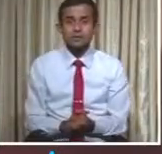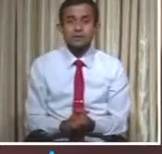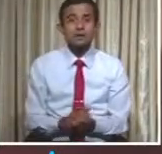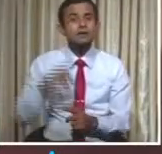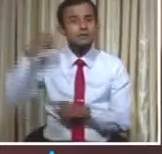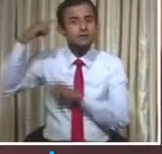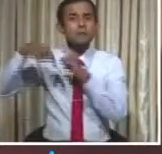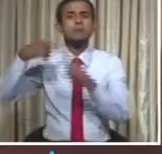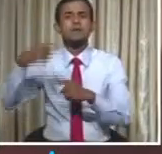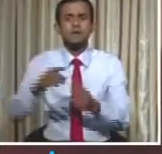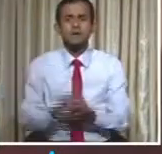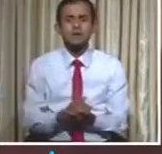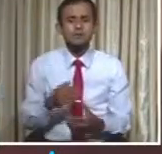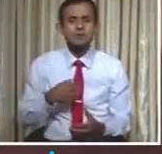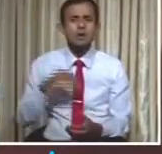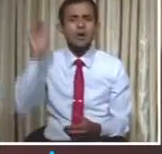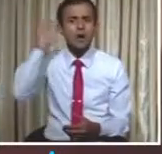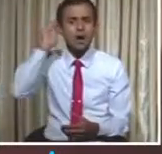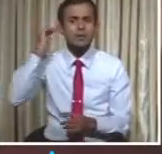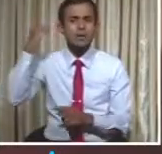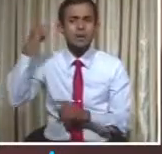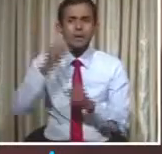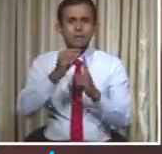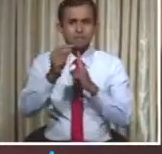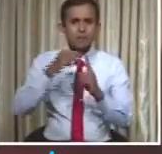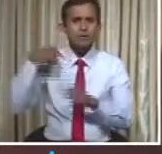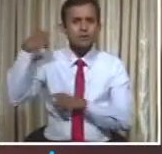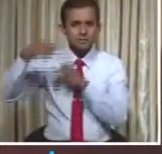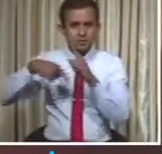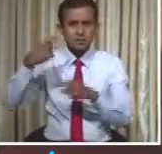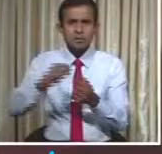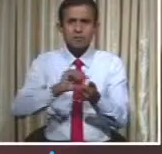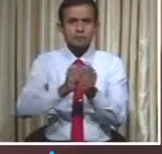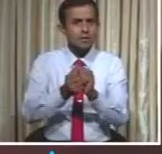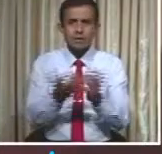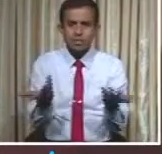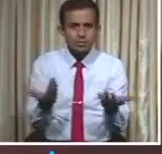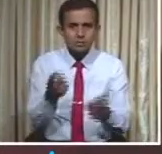සම්ප්‍රදාය කියලා. මම අහන්නේ අපේ පාර්ලිමේන්තුවේ සම්ප්‍රදායන් වෙනස් වෙලා නැද්ද?